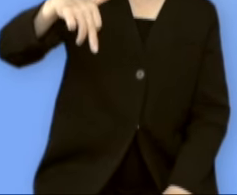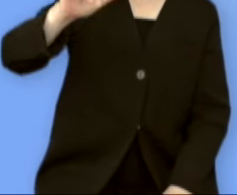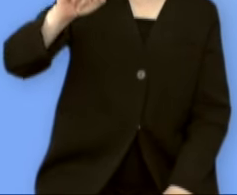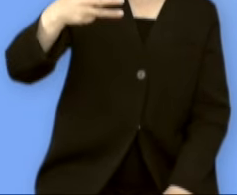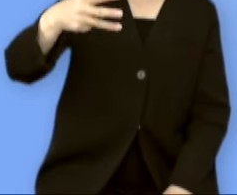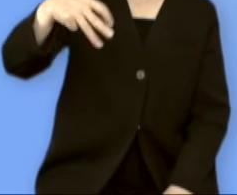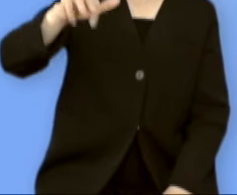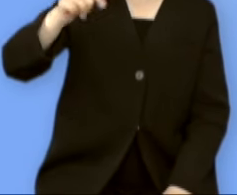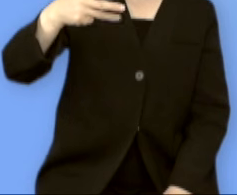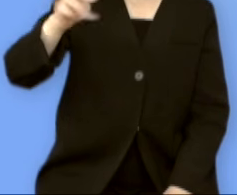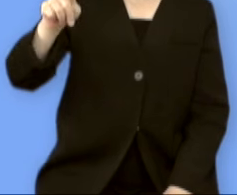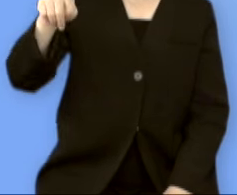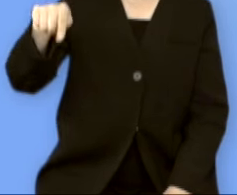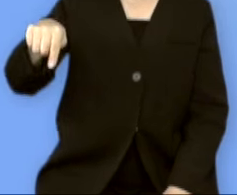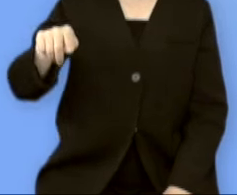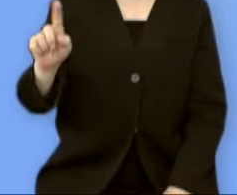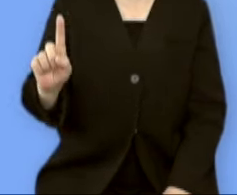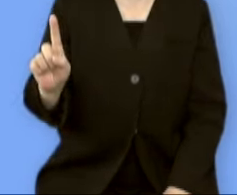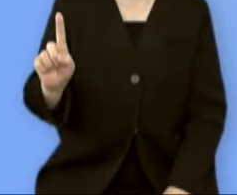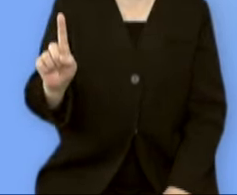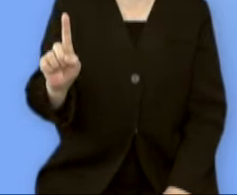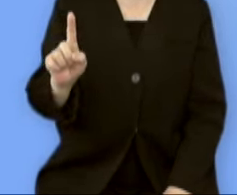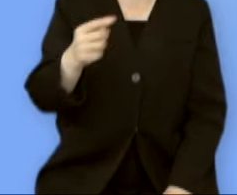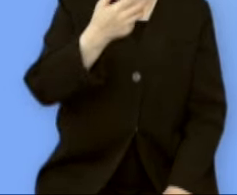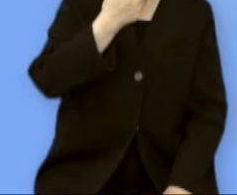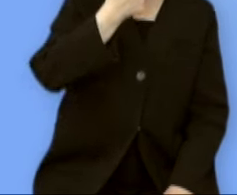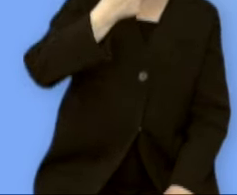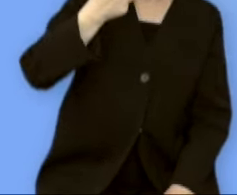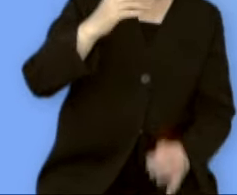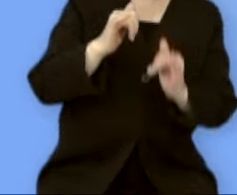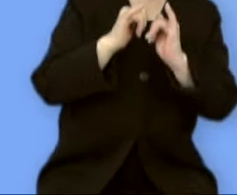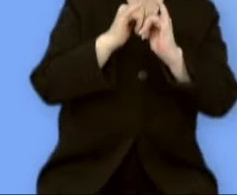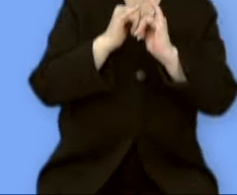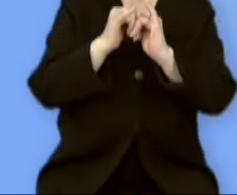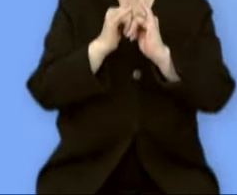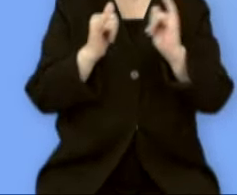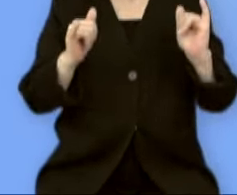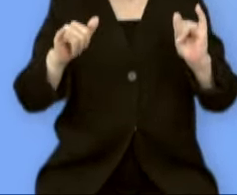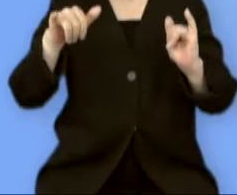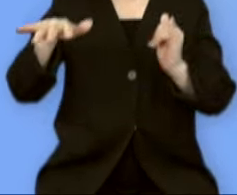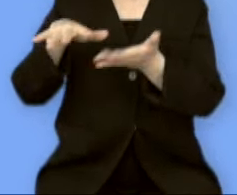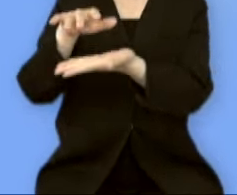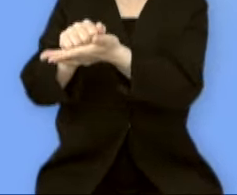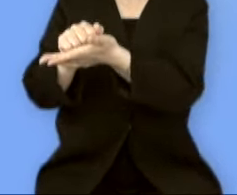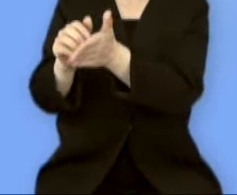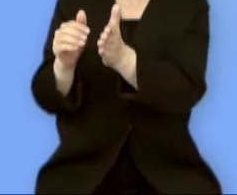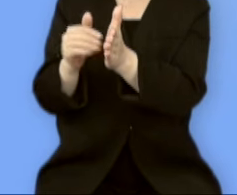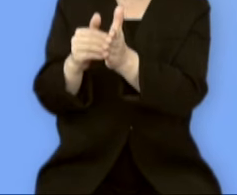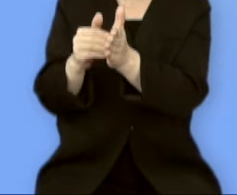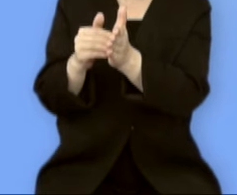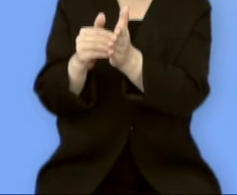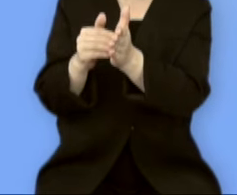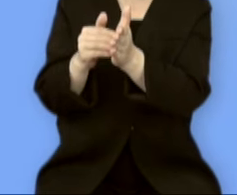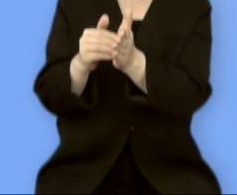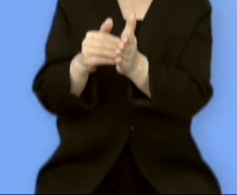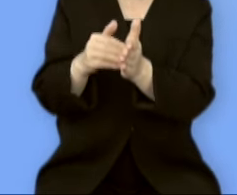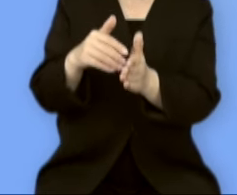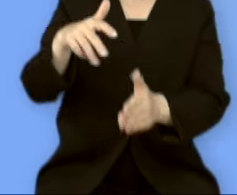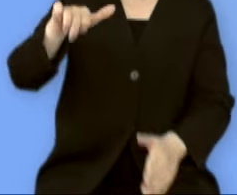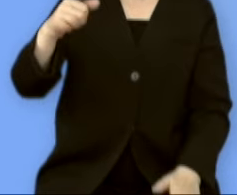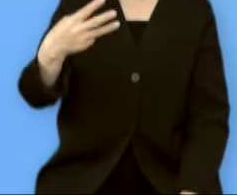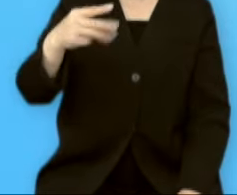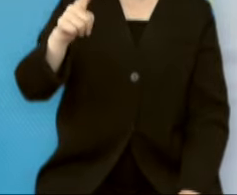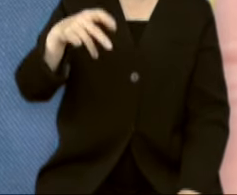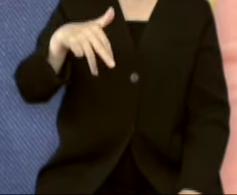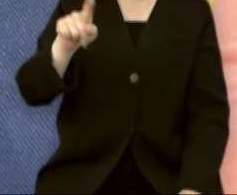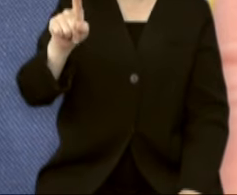사람들 인도를 거의 200명 넘게 집회를 했는데 네. 그래서 200년 정도 콜카타가 수도였고 네. 그리고